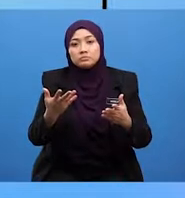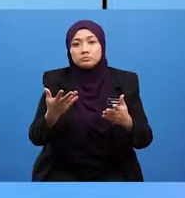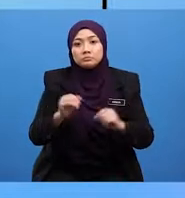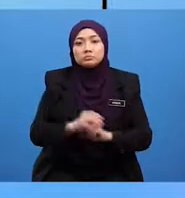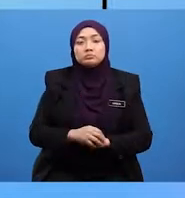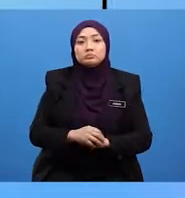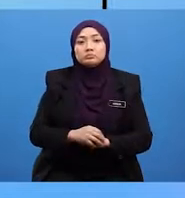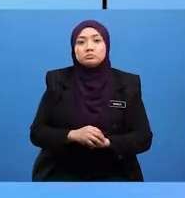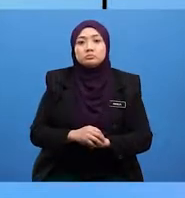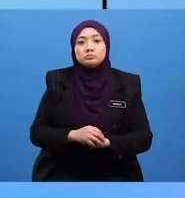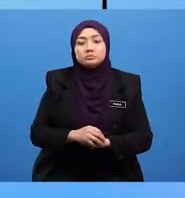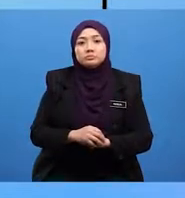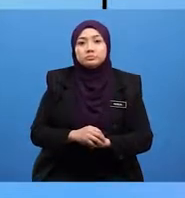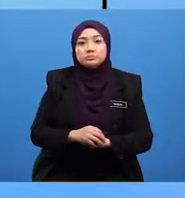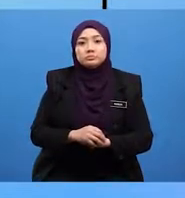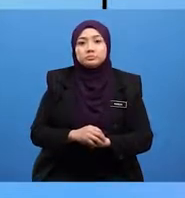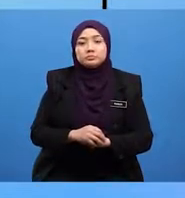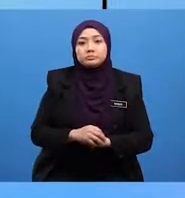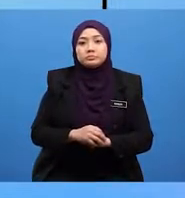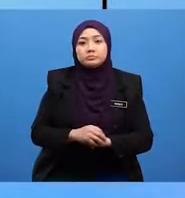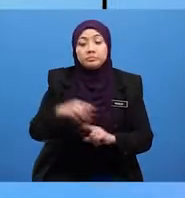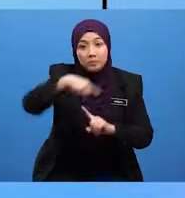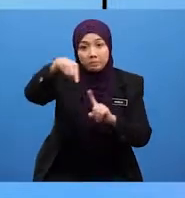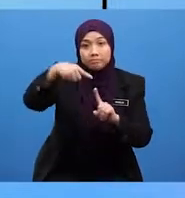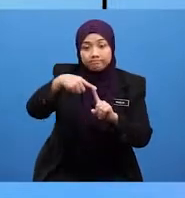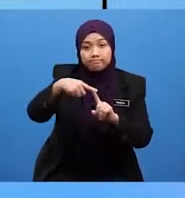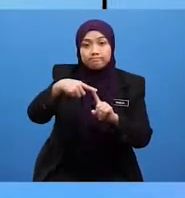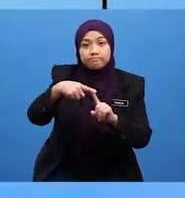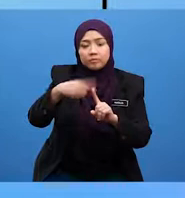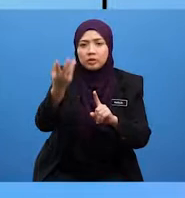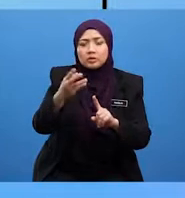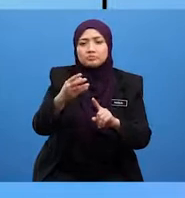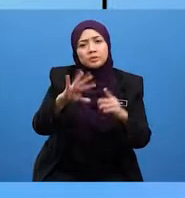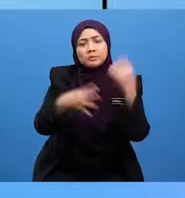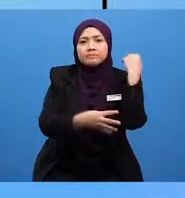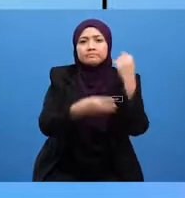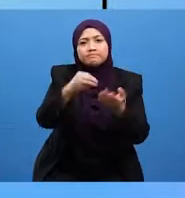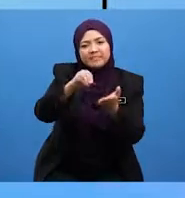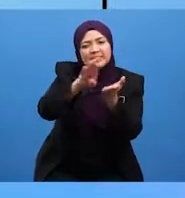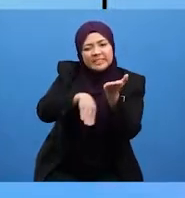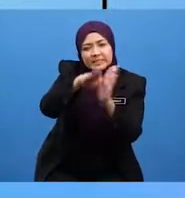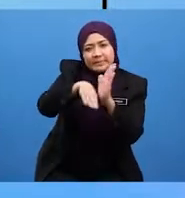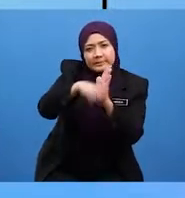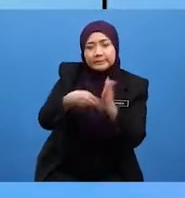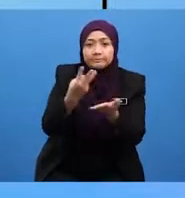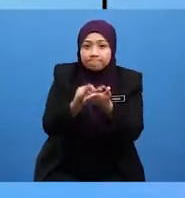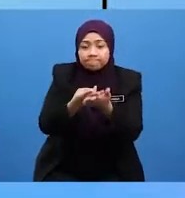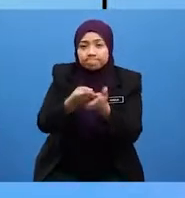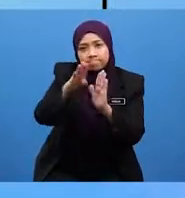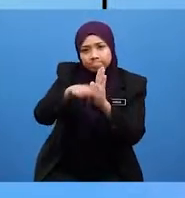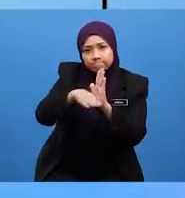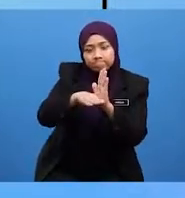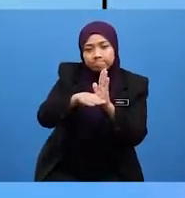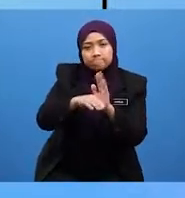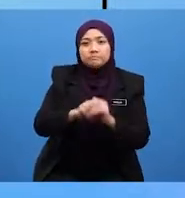dibentuk. Apabila ditambah bahan pemplastik, PVC menjadi lebih lembut,